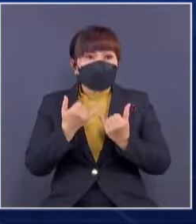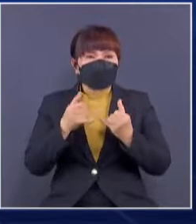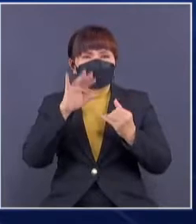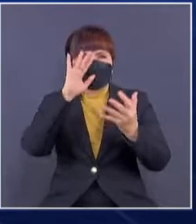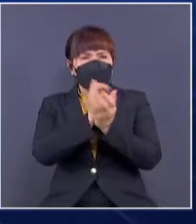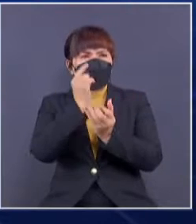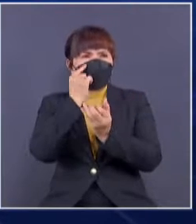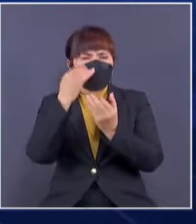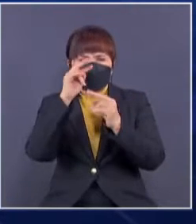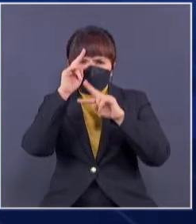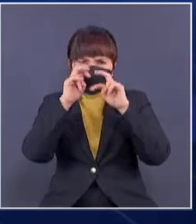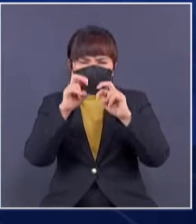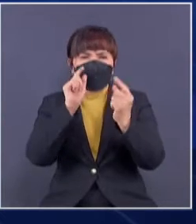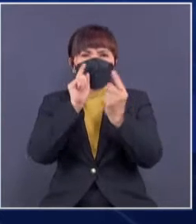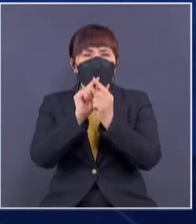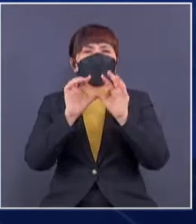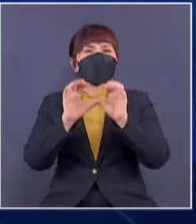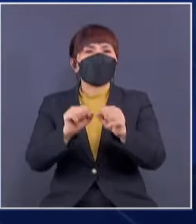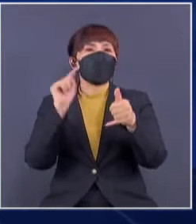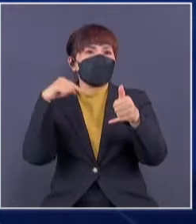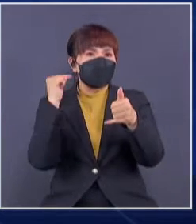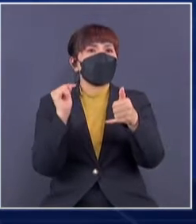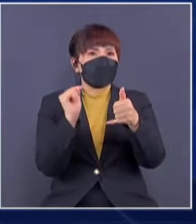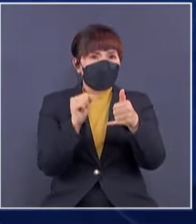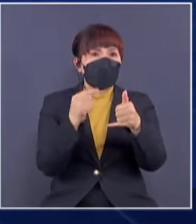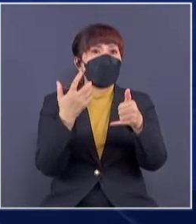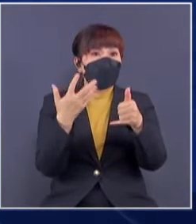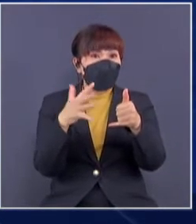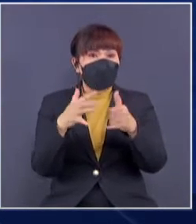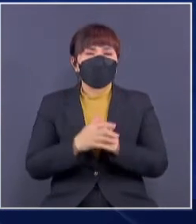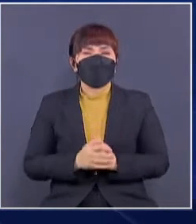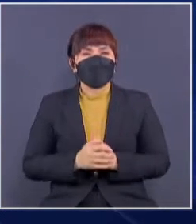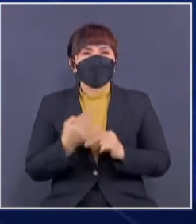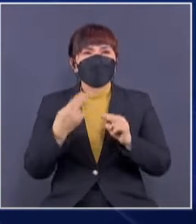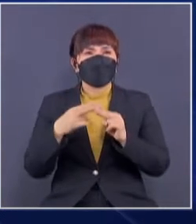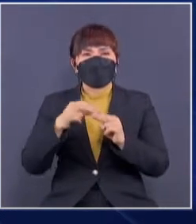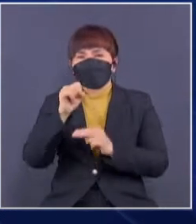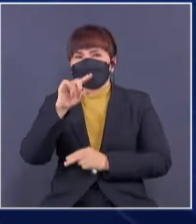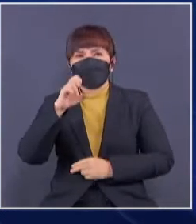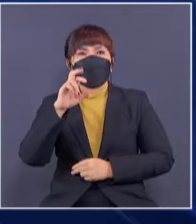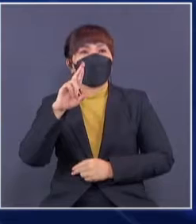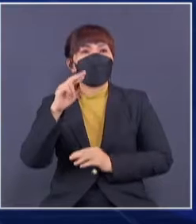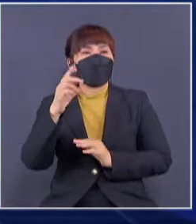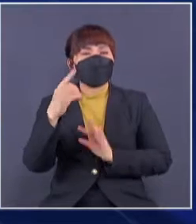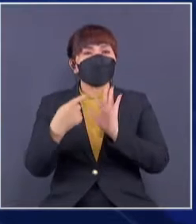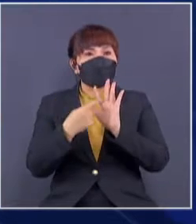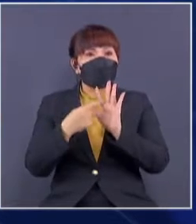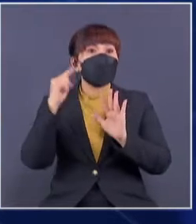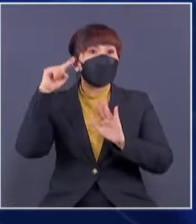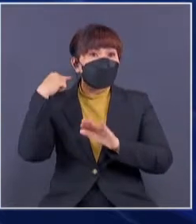ามตัวได้แล้วนะครับจับกุมตัวหญิงสาวรายนี้นางศิระดาหรือว่าฝนฮะ อายุเท่า